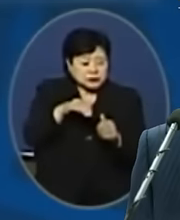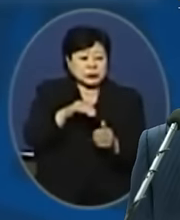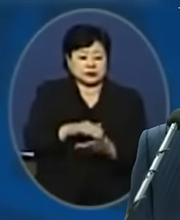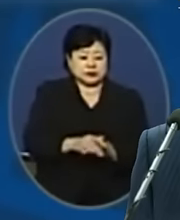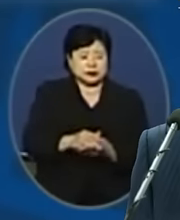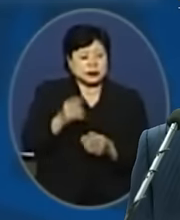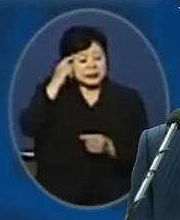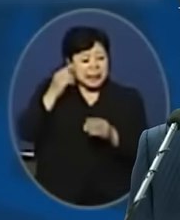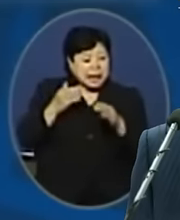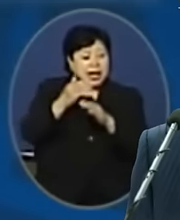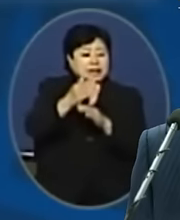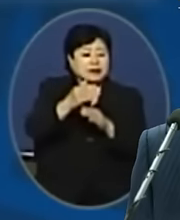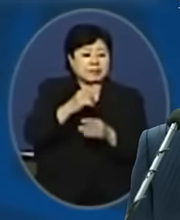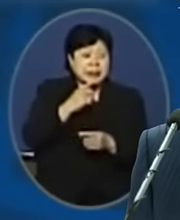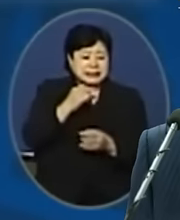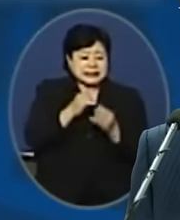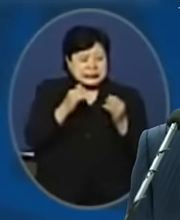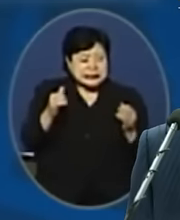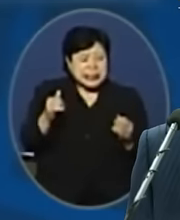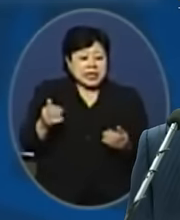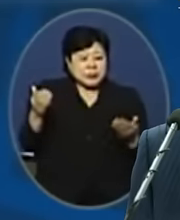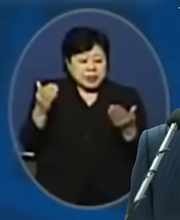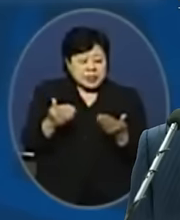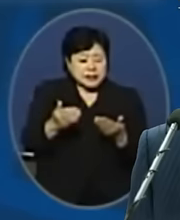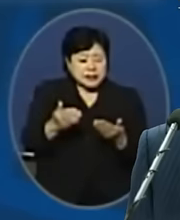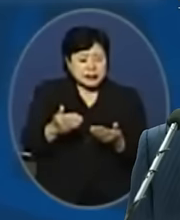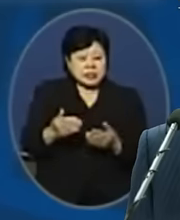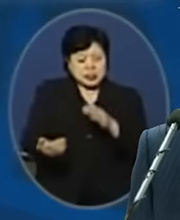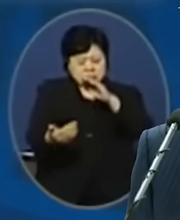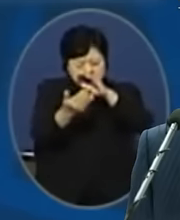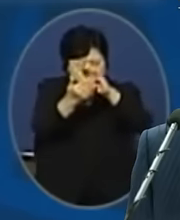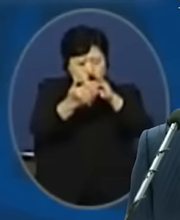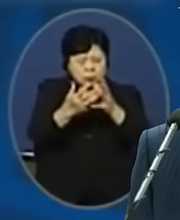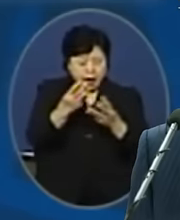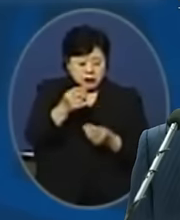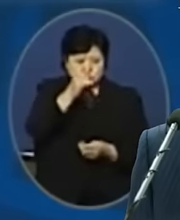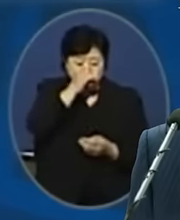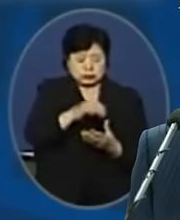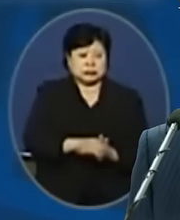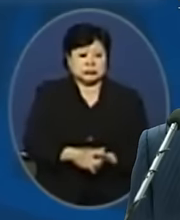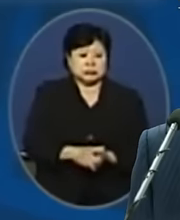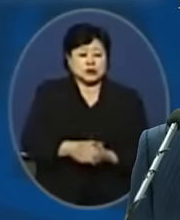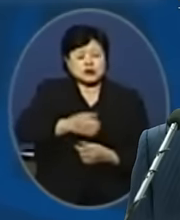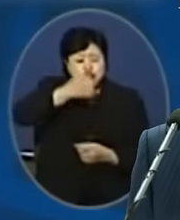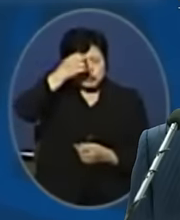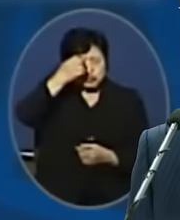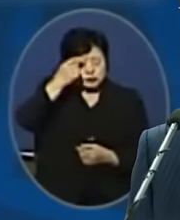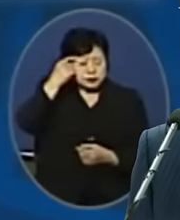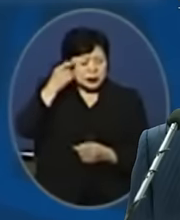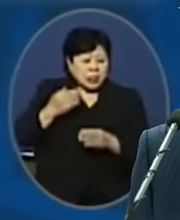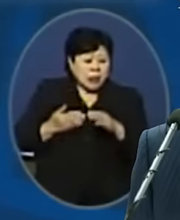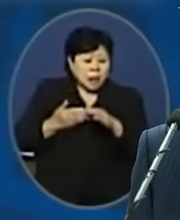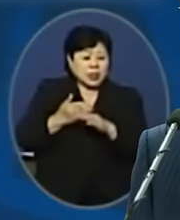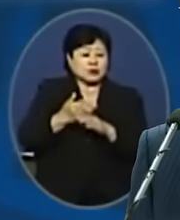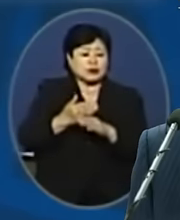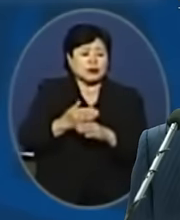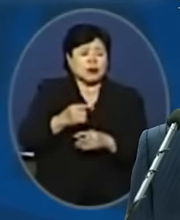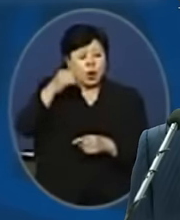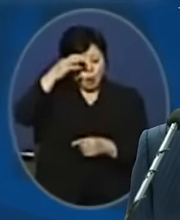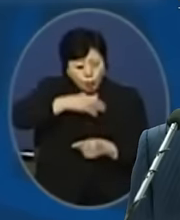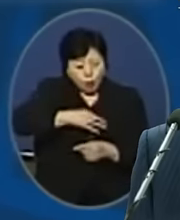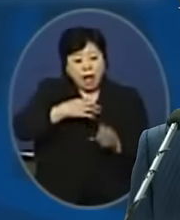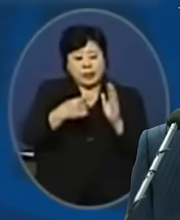자극시키므로 상상하는 것만으로도 사람들의 업무 성취가 달라지네. 꿈은 상상하기만 해도